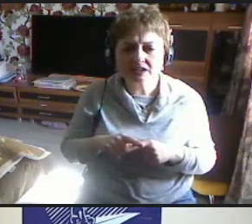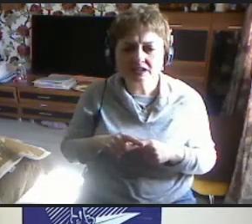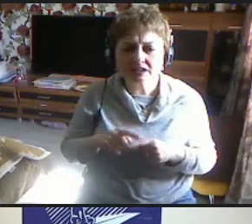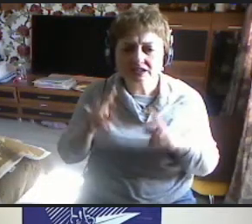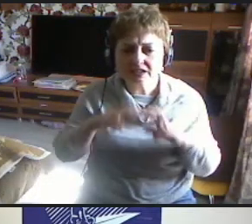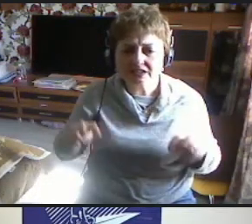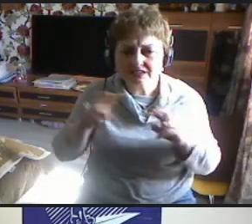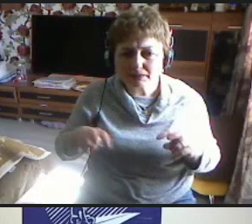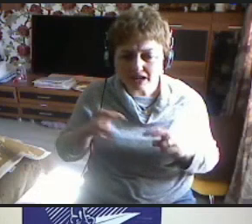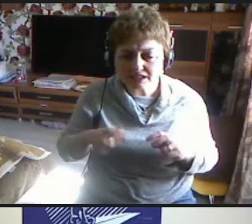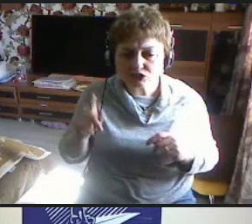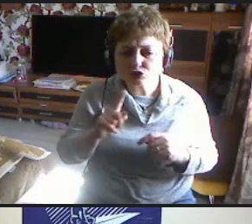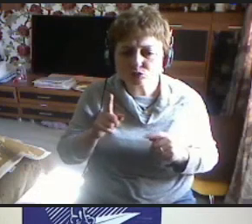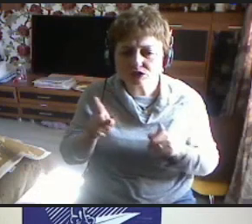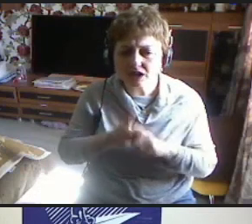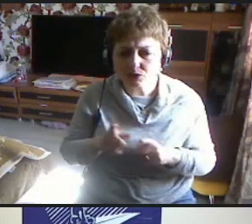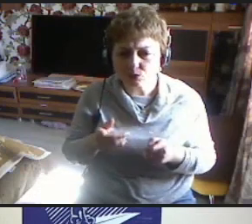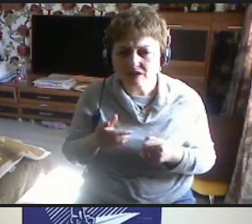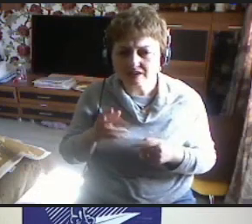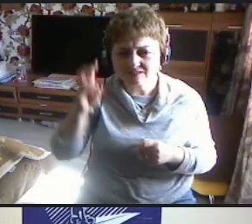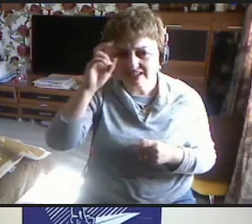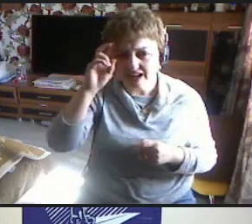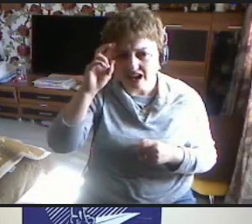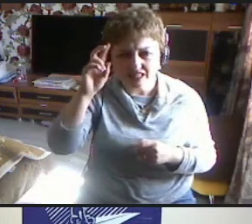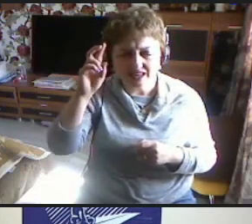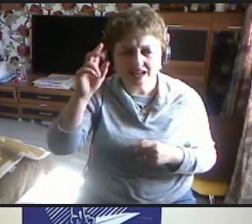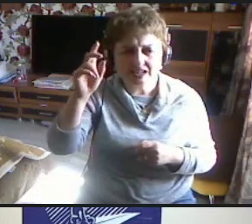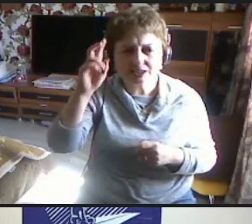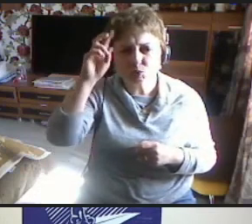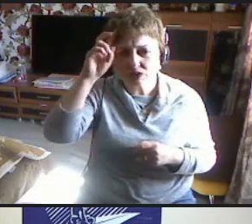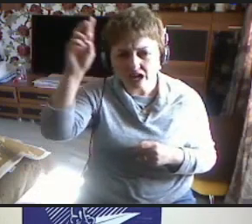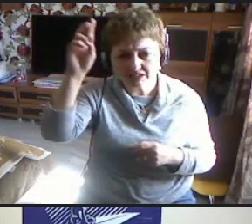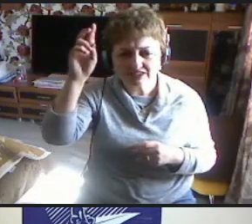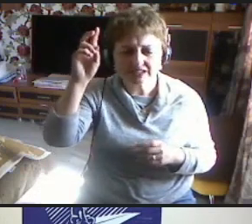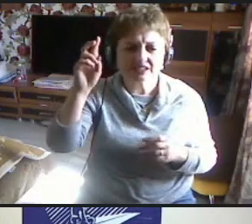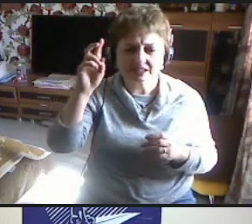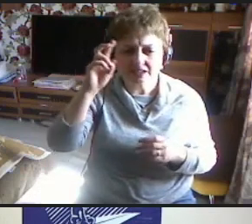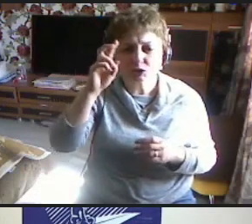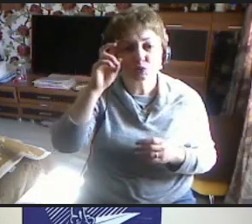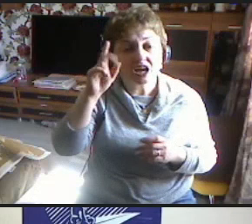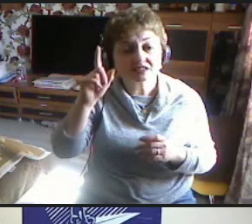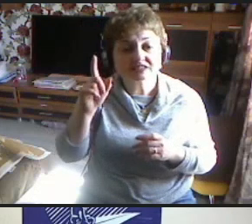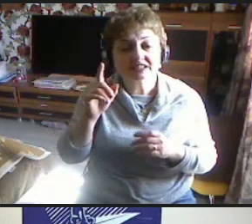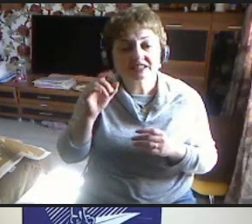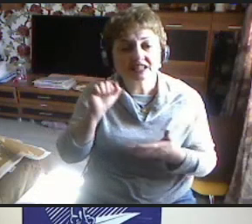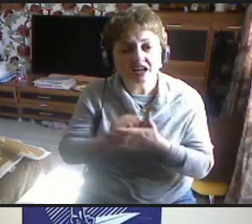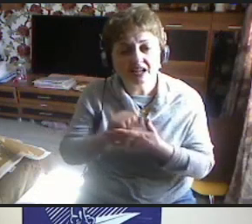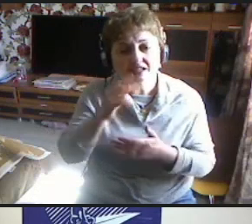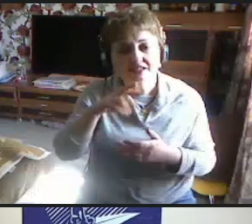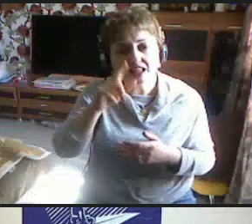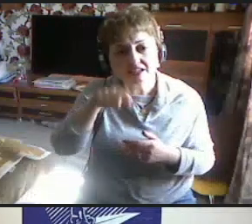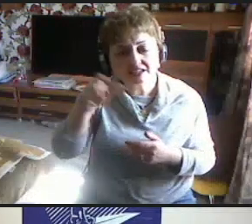разобрались, что такое федеральный государственный образовательный стандарт для лиц с ОВЗ, как составляются